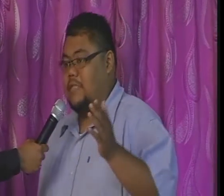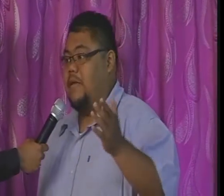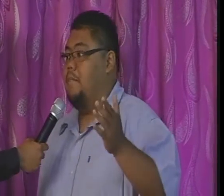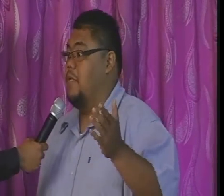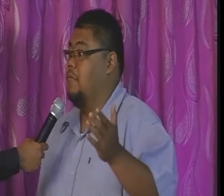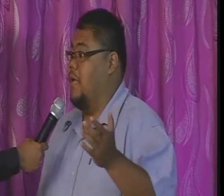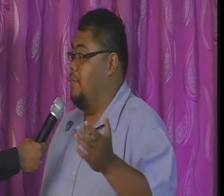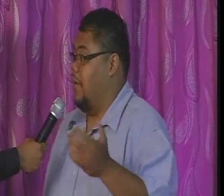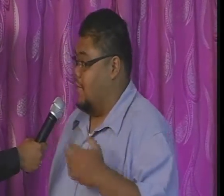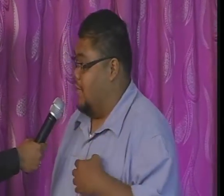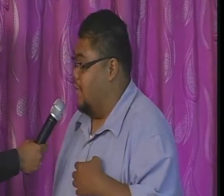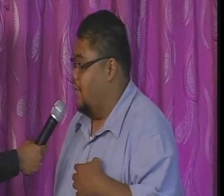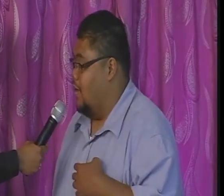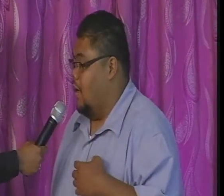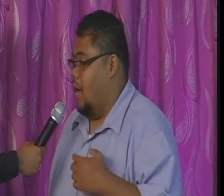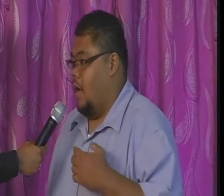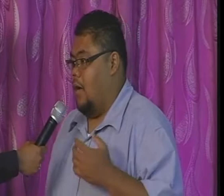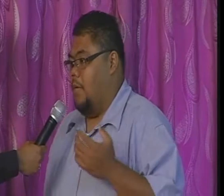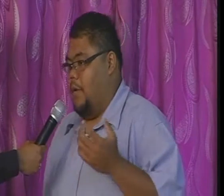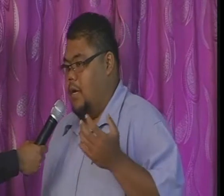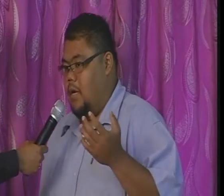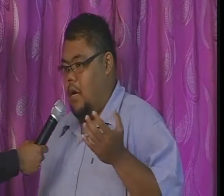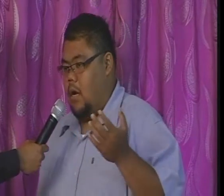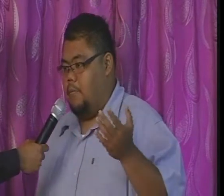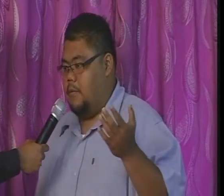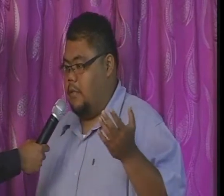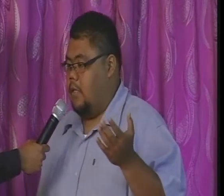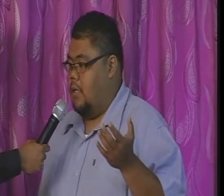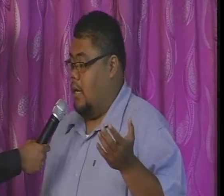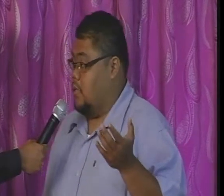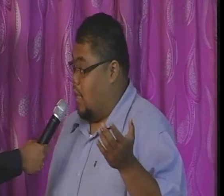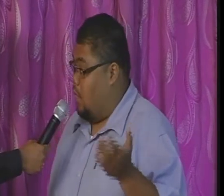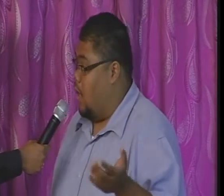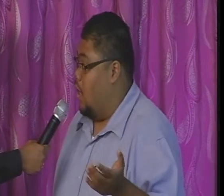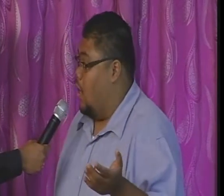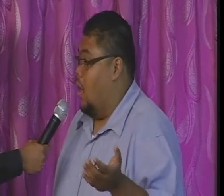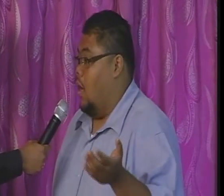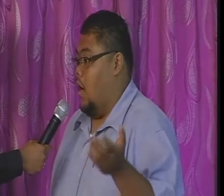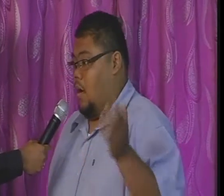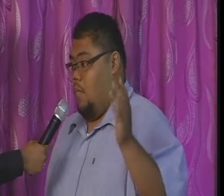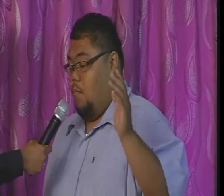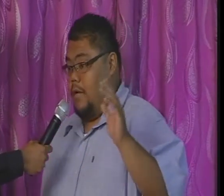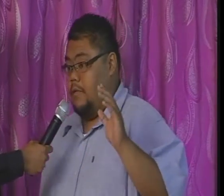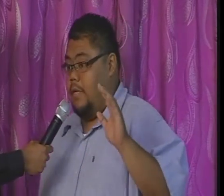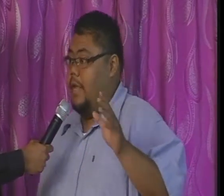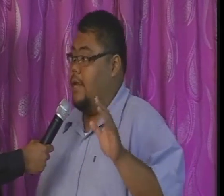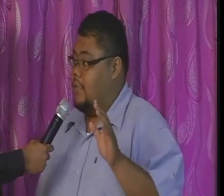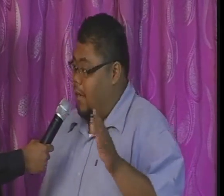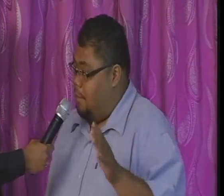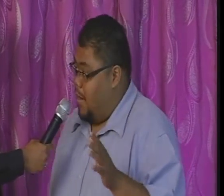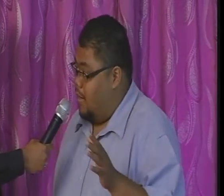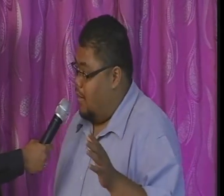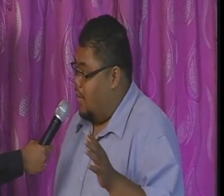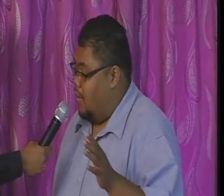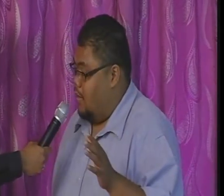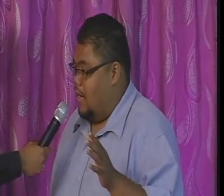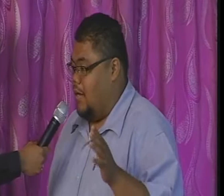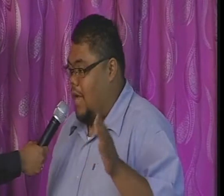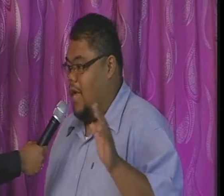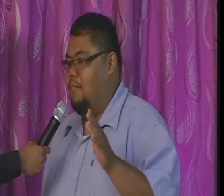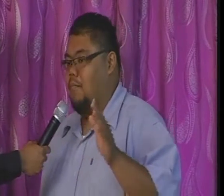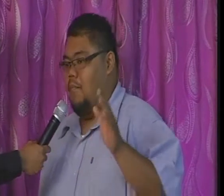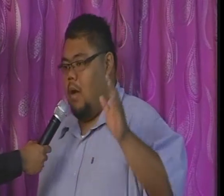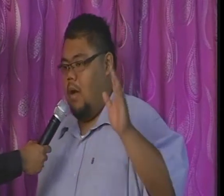Bagaimanapun nasib punya bagi pihak saya, apabila peserta dari Sarawak membuat sedikit kesilapan